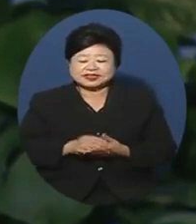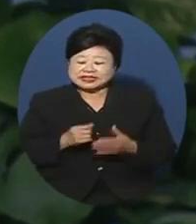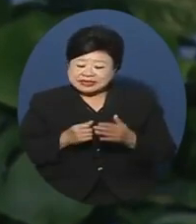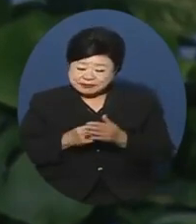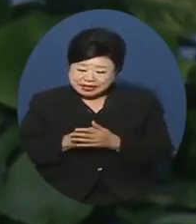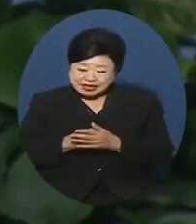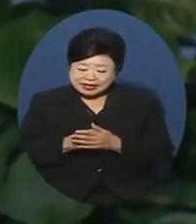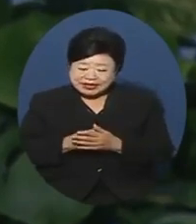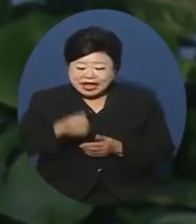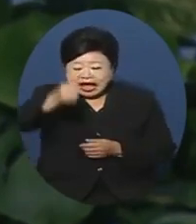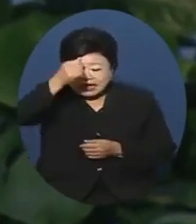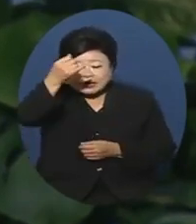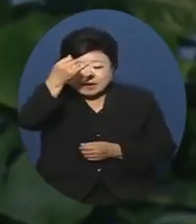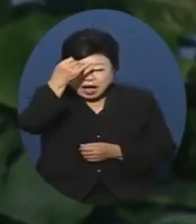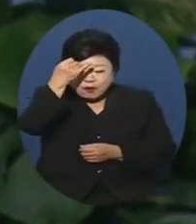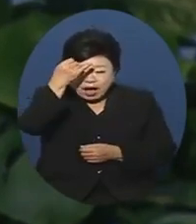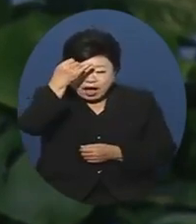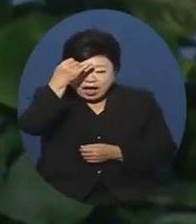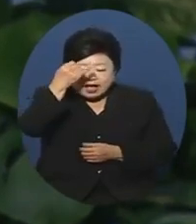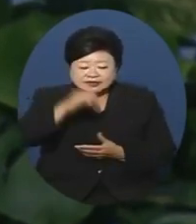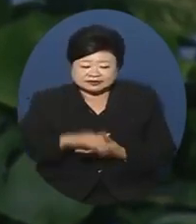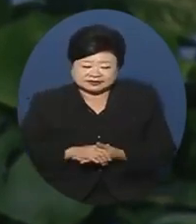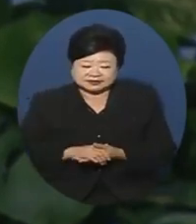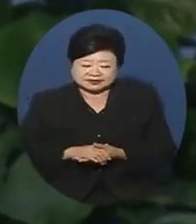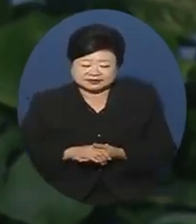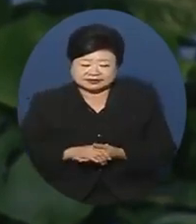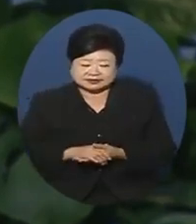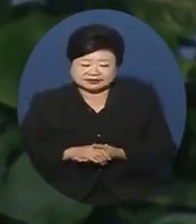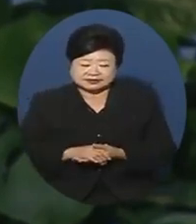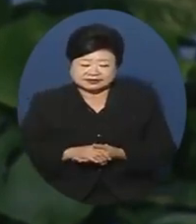그러니까 아담과 하와